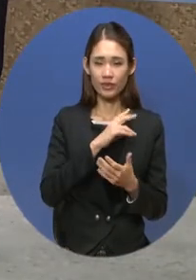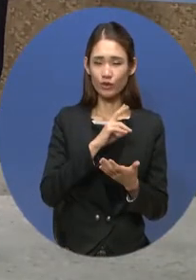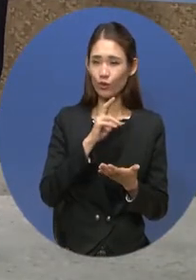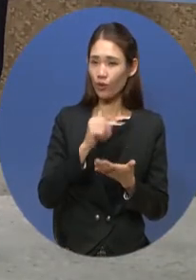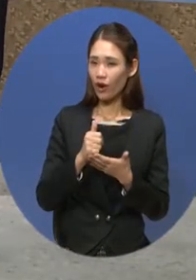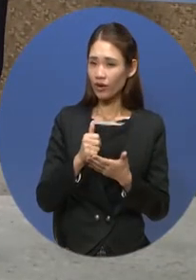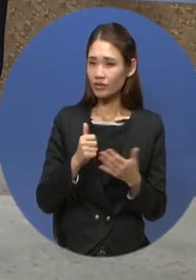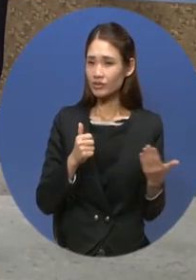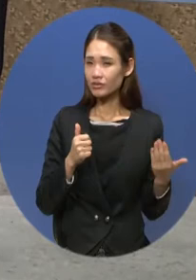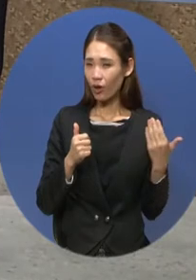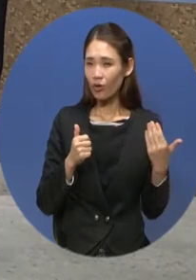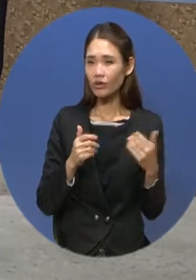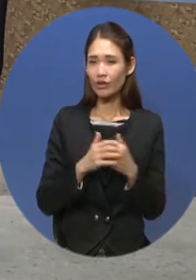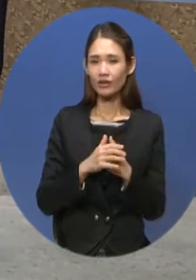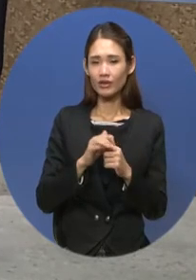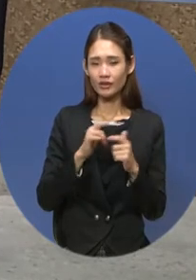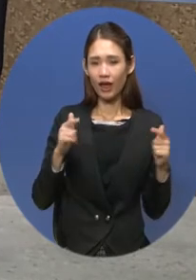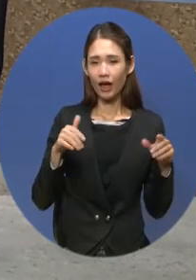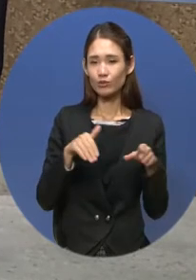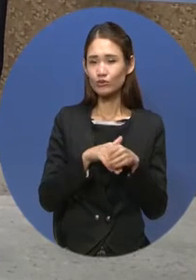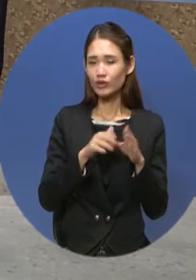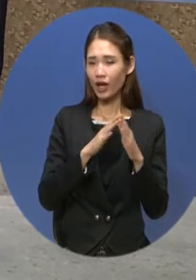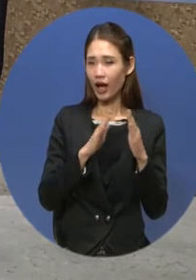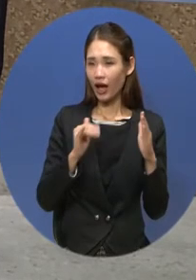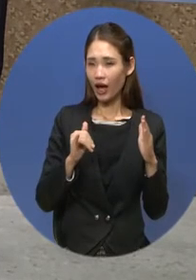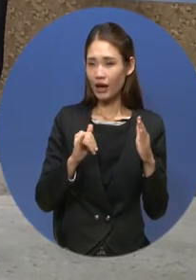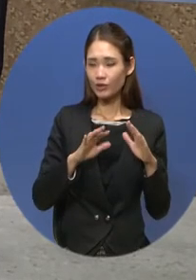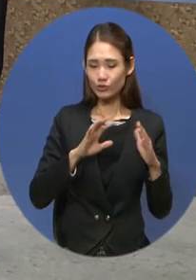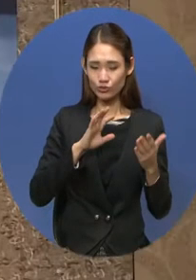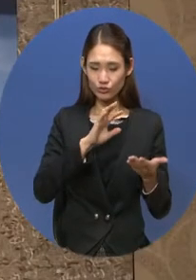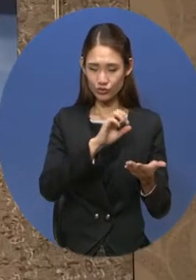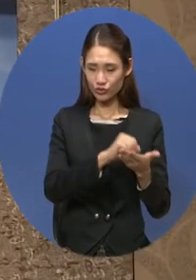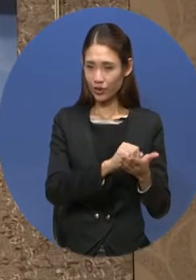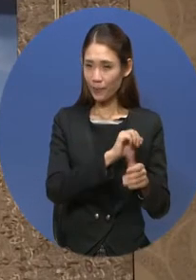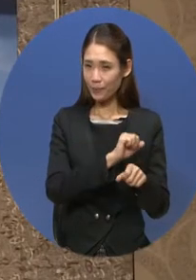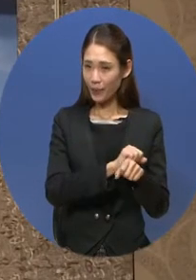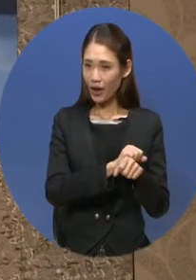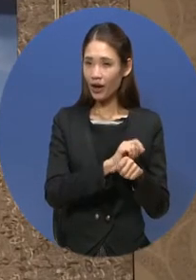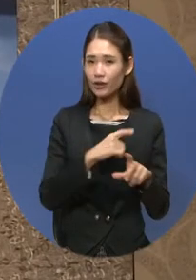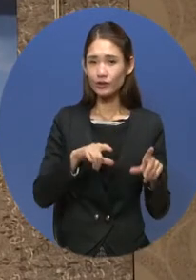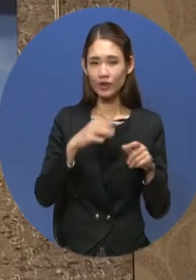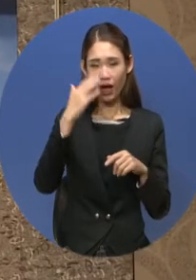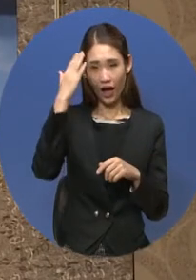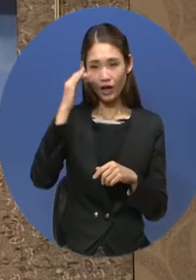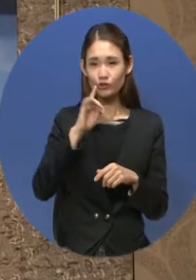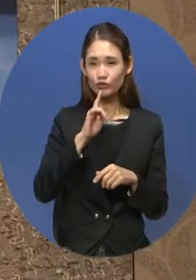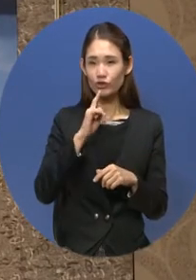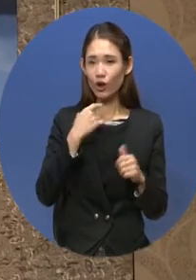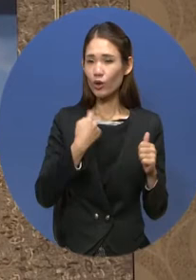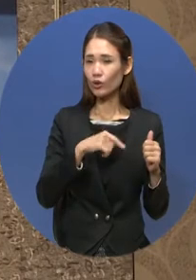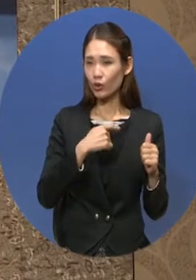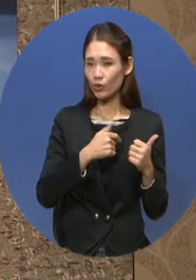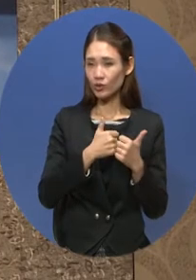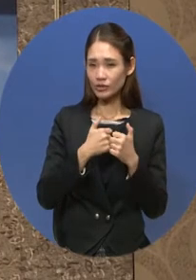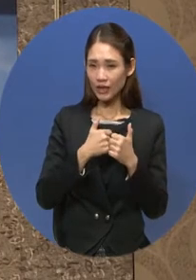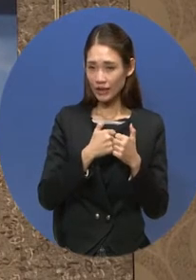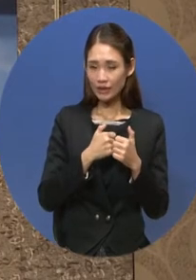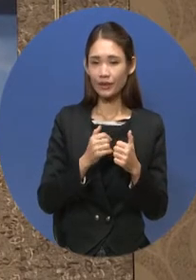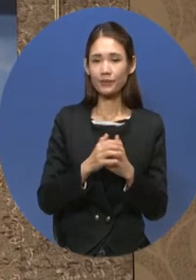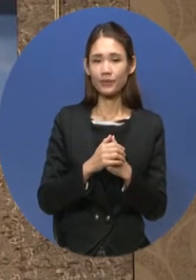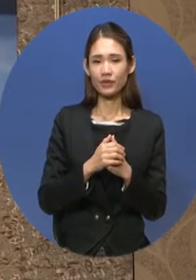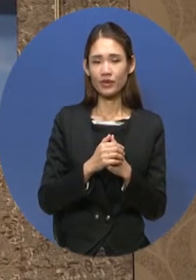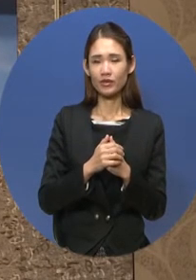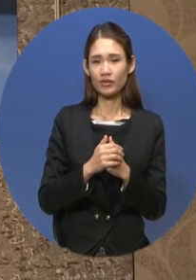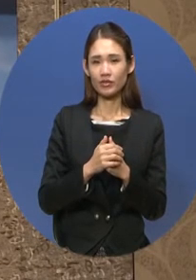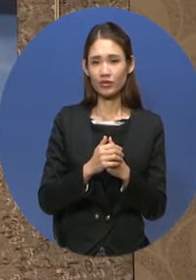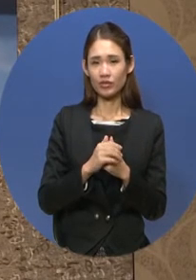전에는 네. 다문화 가족들의 정착을 위해서 한국어 교육을 비롯해서 상담도 네. 하고 또 뭐 여러